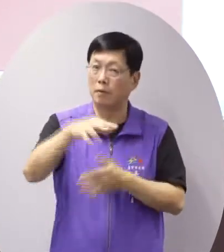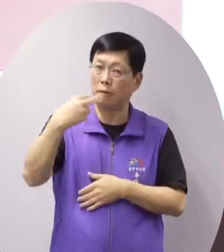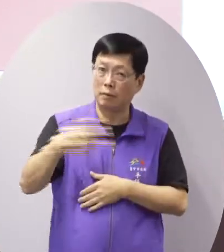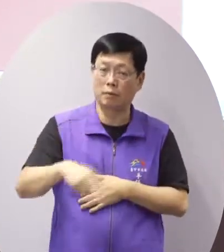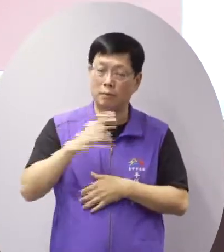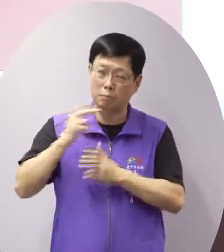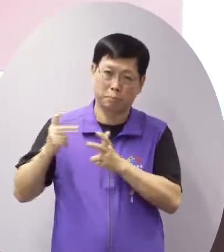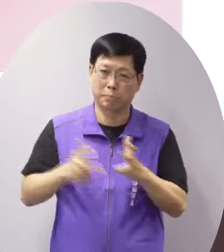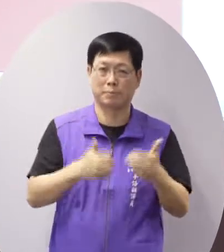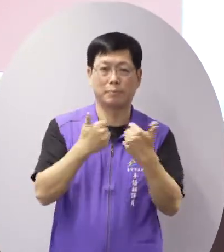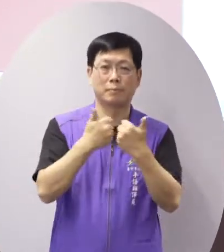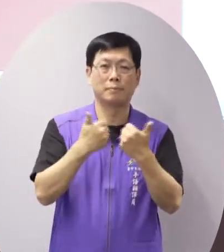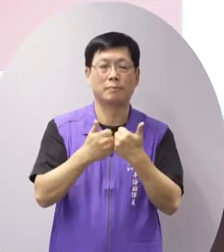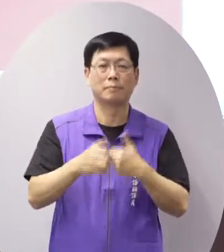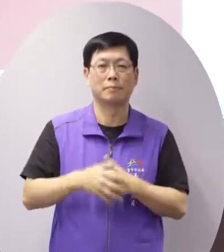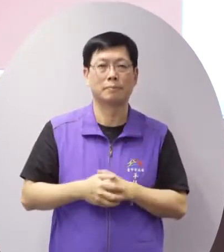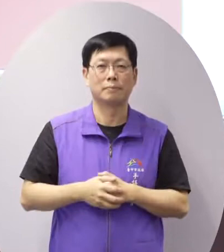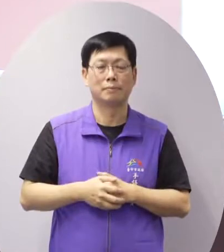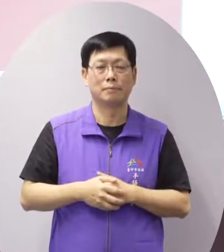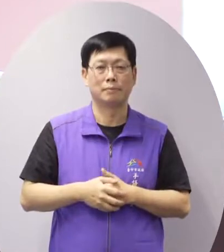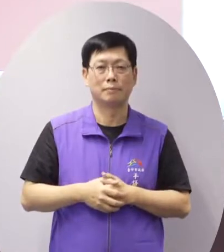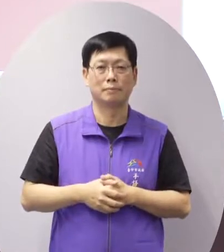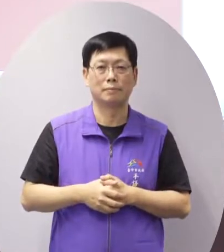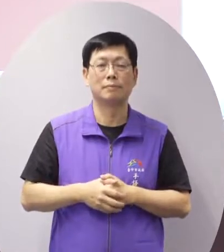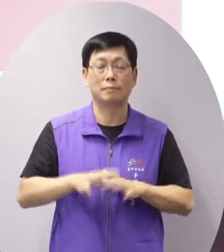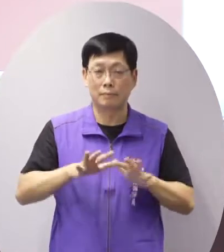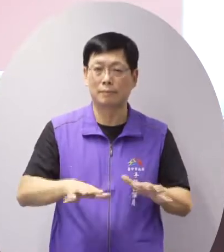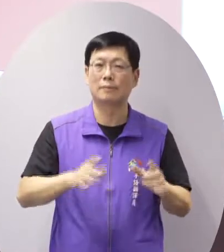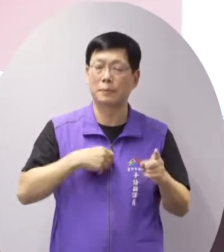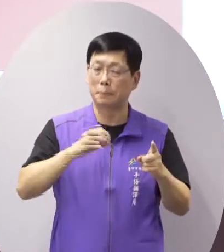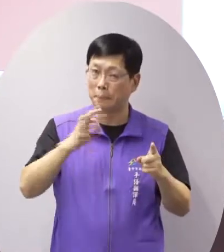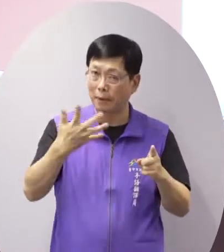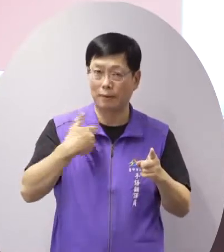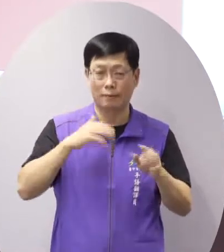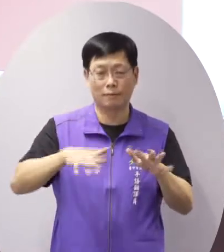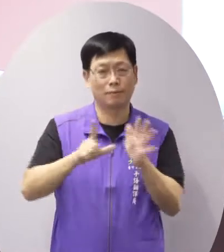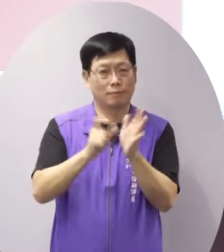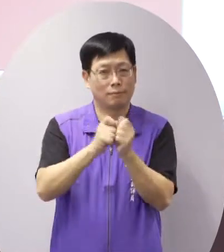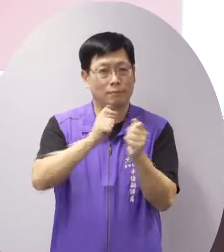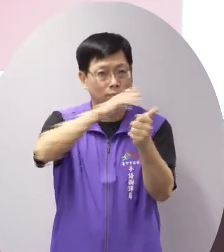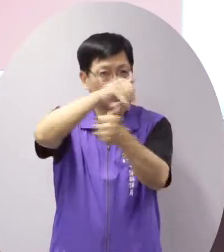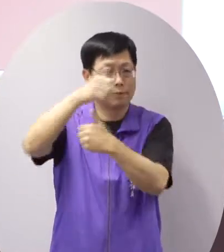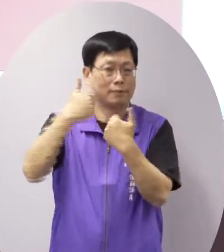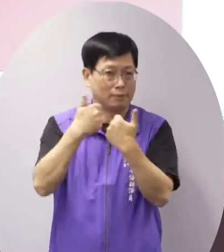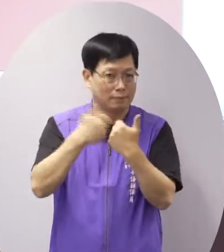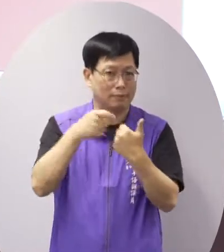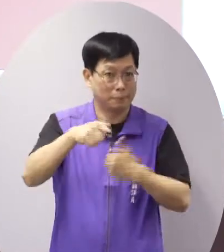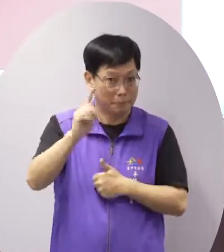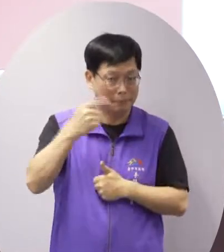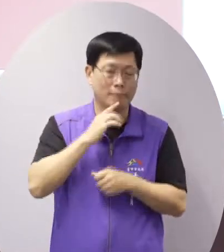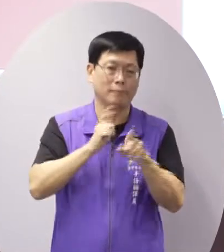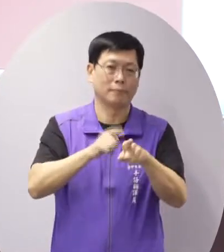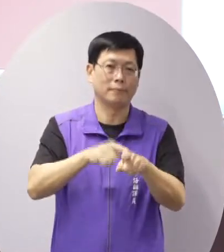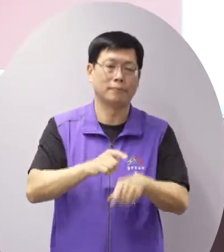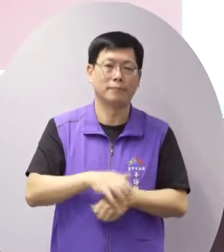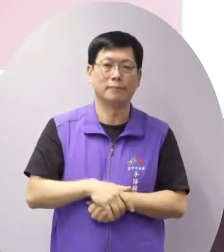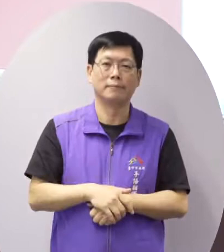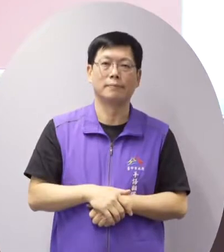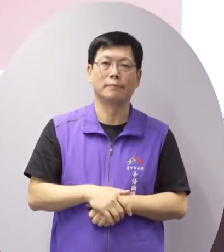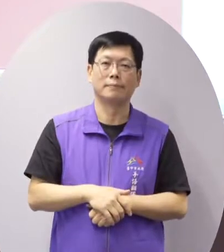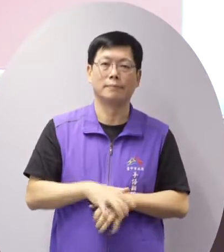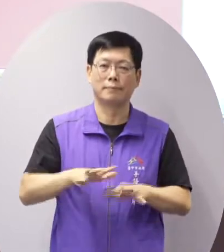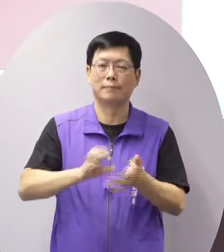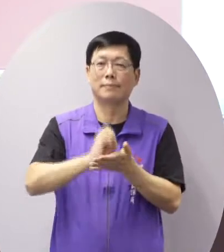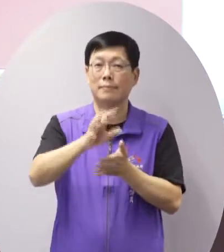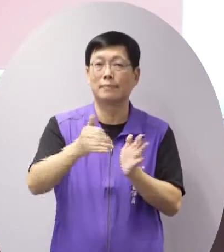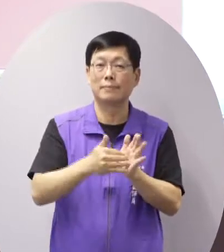耽误大家的时间，我们来召开这次市政会议。那这个就是为什么临时请大家来开这个会的原因跟各位